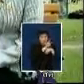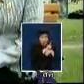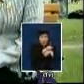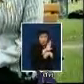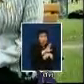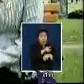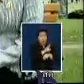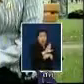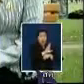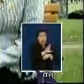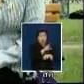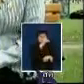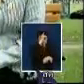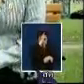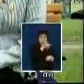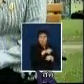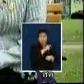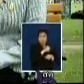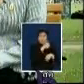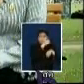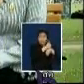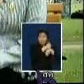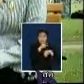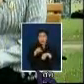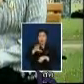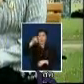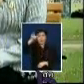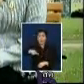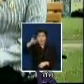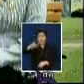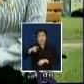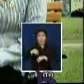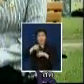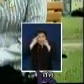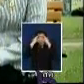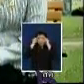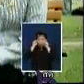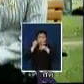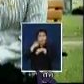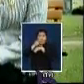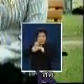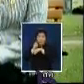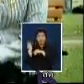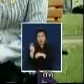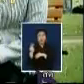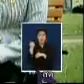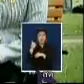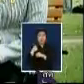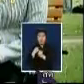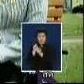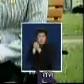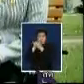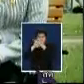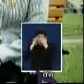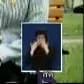ตรีอังเกลาเมเคิล ใช่ไหมคะใช่ค่ะ แล้วก็ที่ฝรั่งเศสมีทั้งประธานาธิบดีและนายกรัฐมนตรีซึ่งเพิ่งเสร็จจากการไปพ